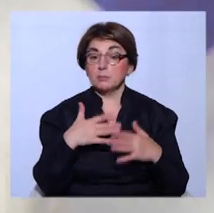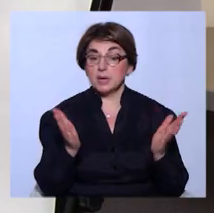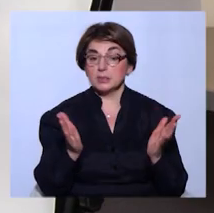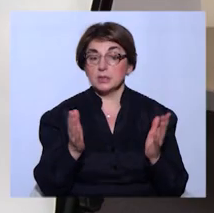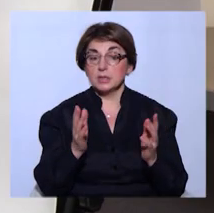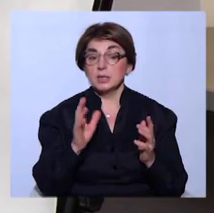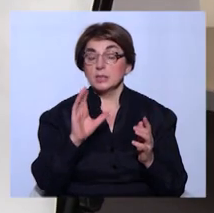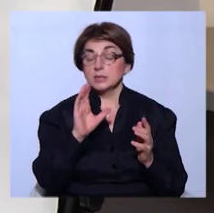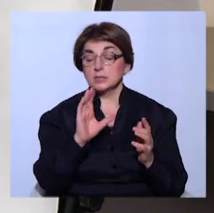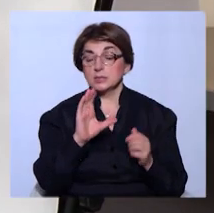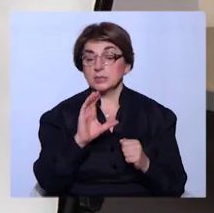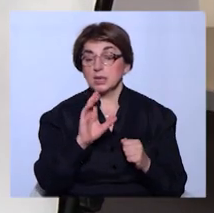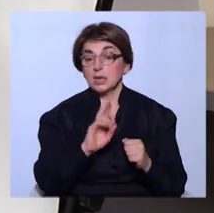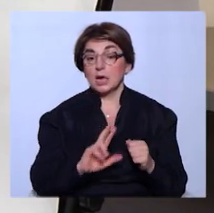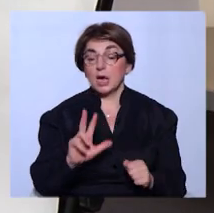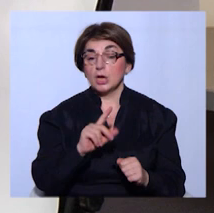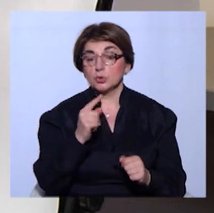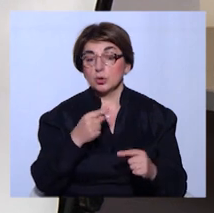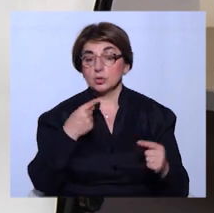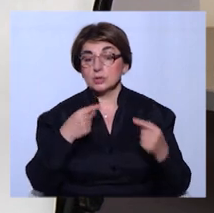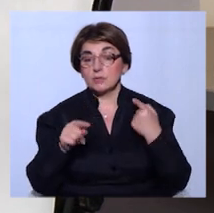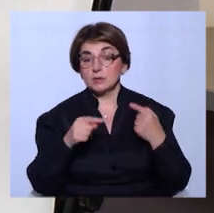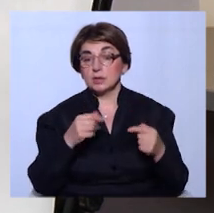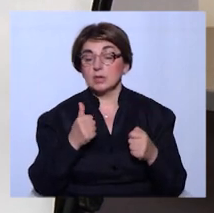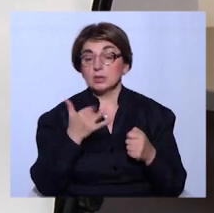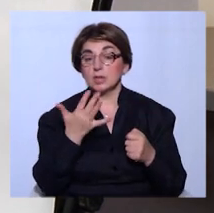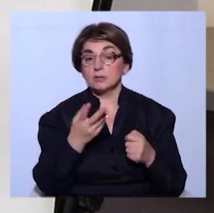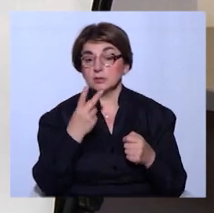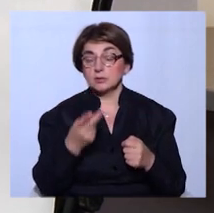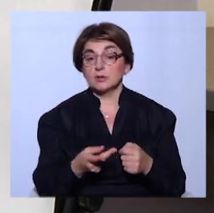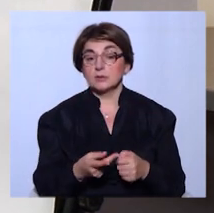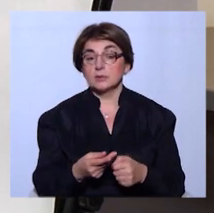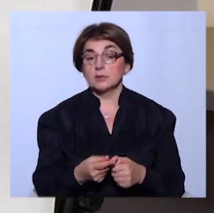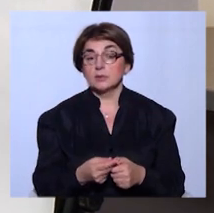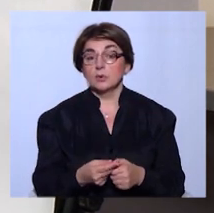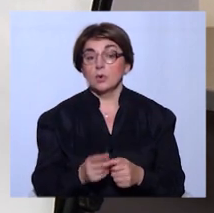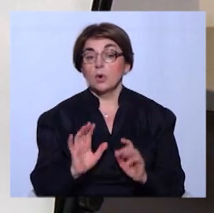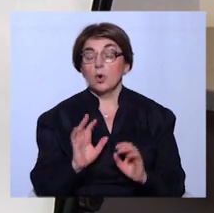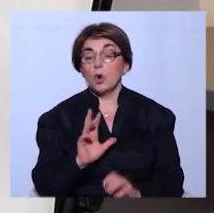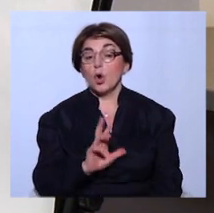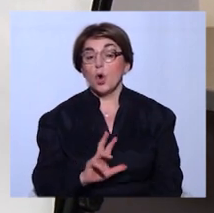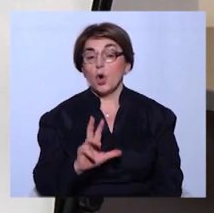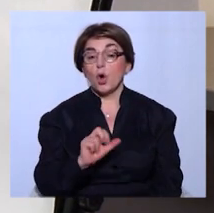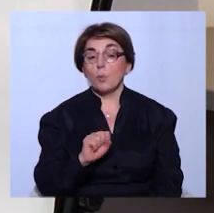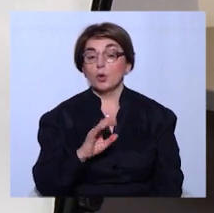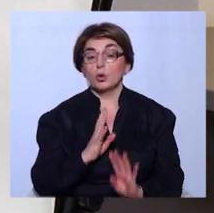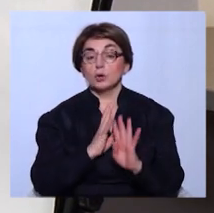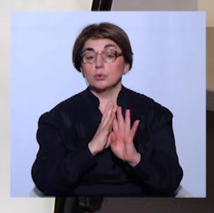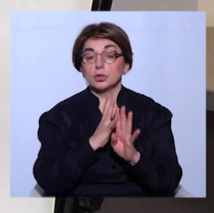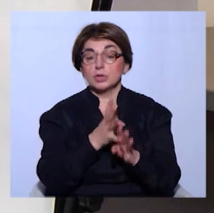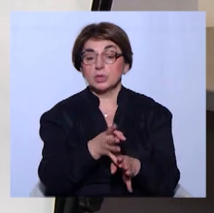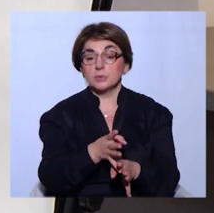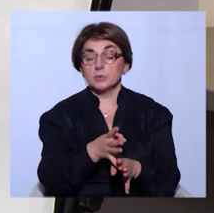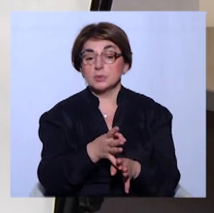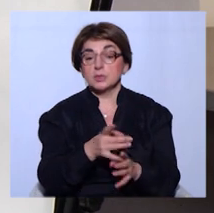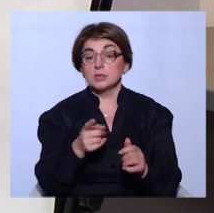ჯგუფით განსხვავდებიან ერთი ან რამდენიმე CH2 ჯგუფის სხვაობას ჰომოლოგიური რიგის სხვაობა ეწოდება.